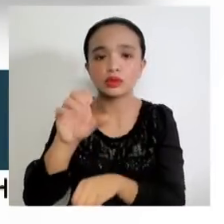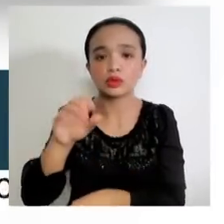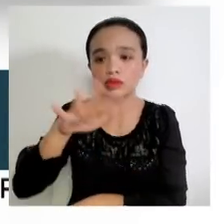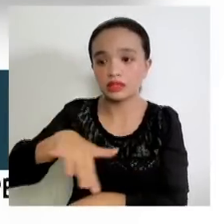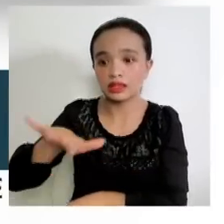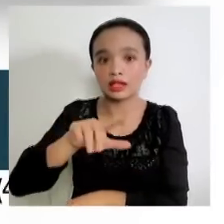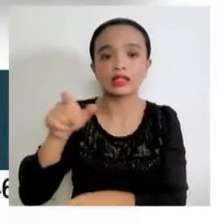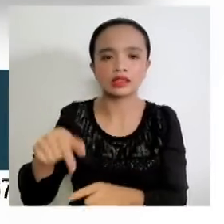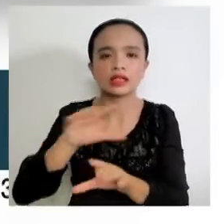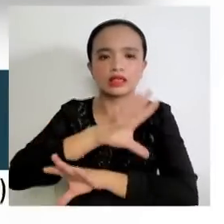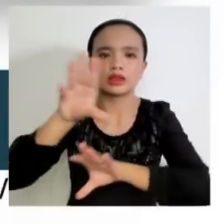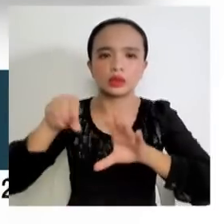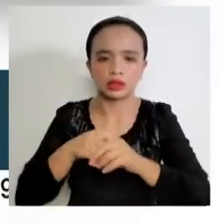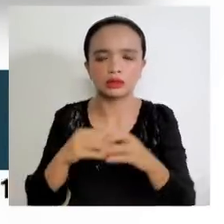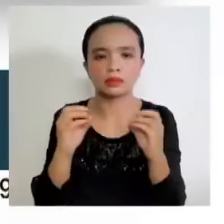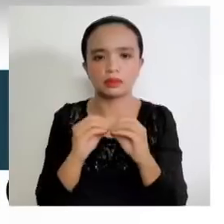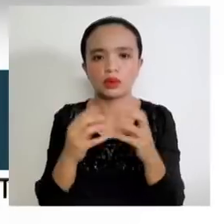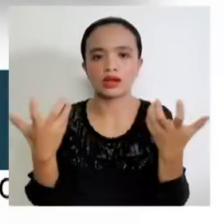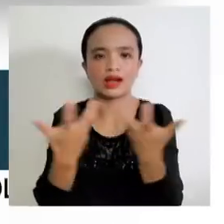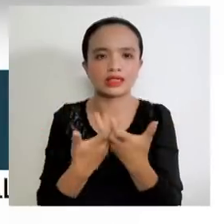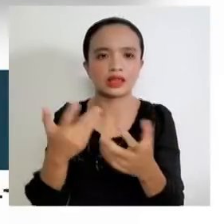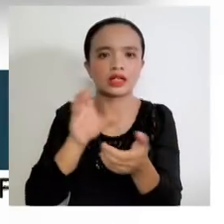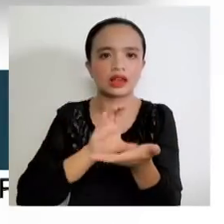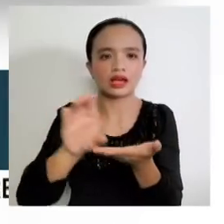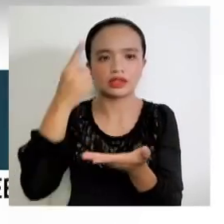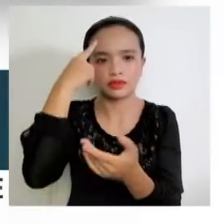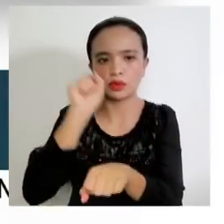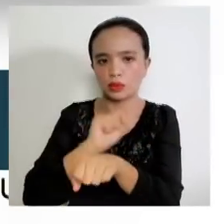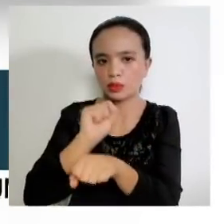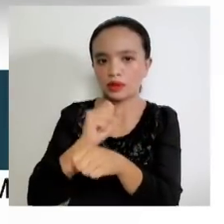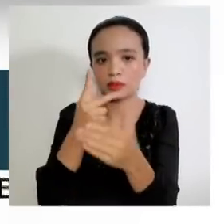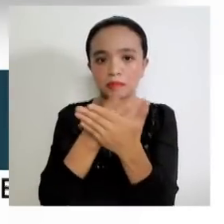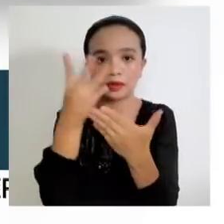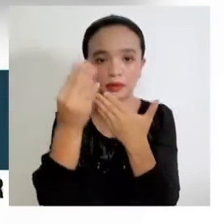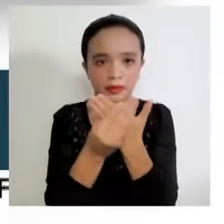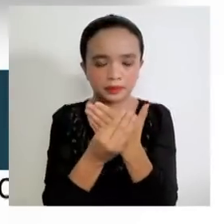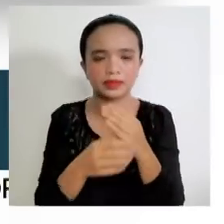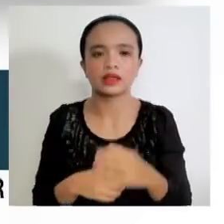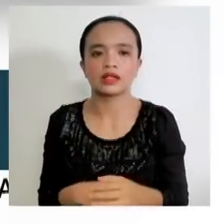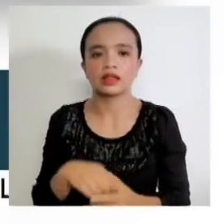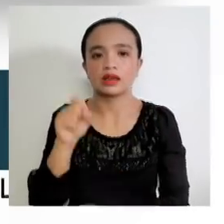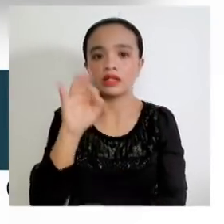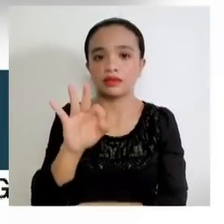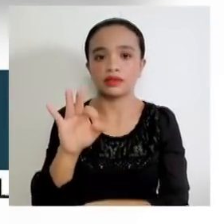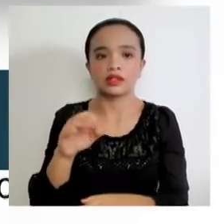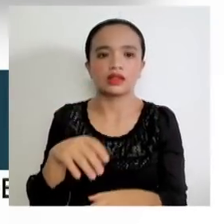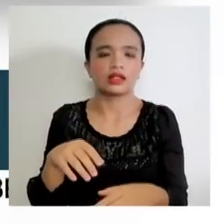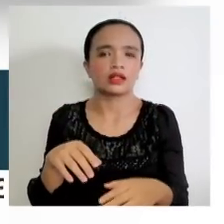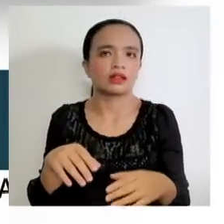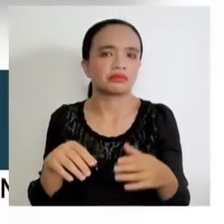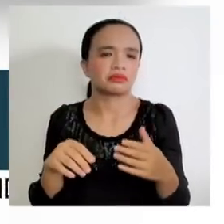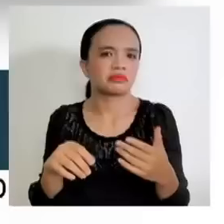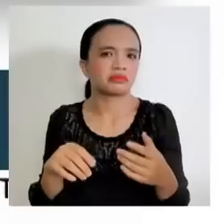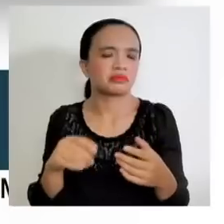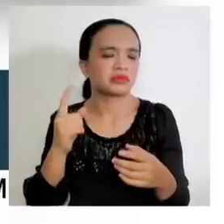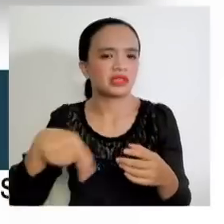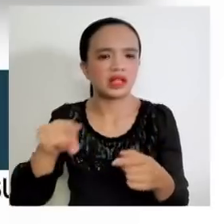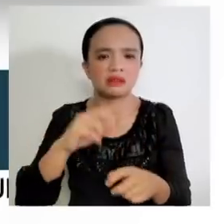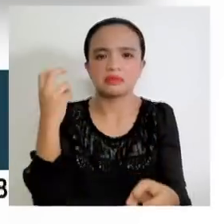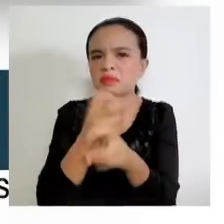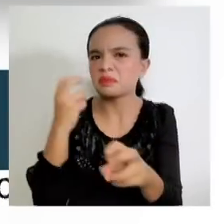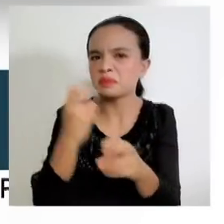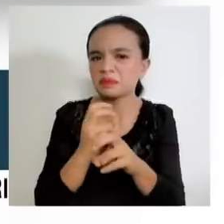po mas akma dun sa cash forward. And then kung talagang sabihin na natin, hindi rin po may hirapan din yung